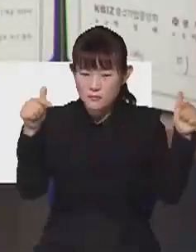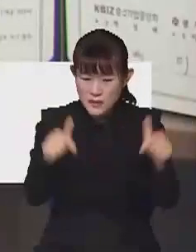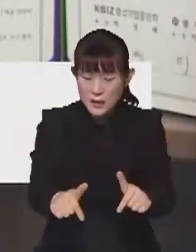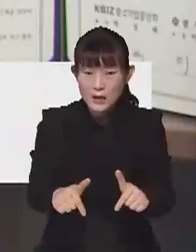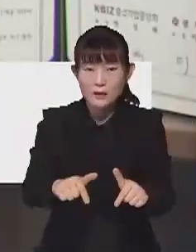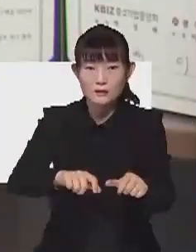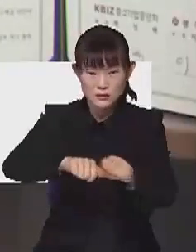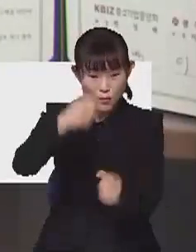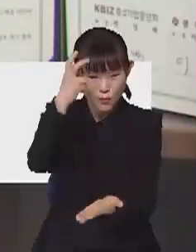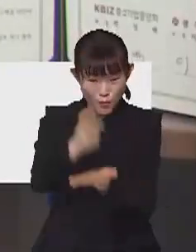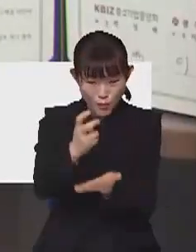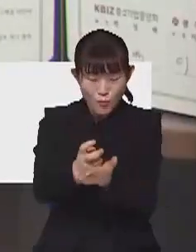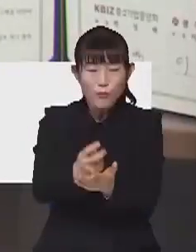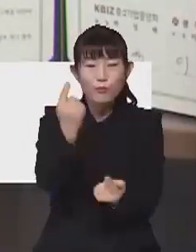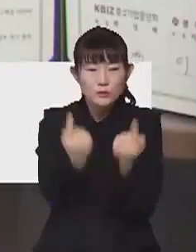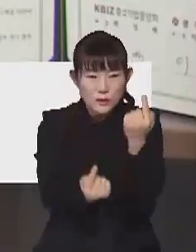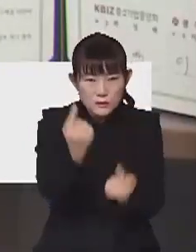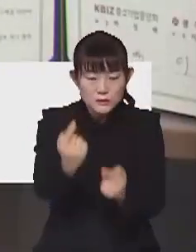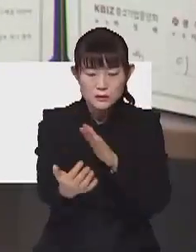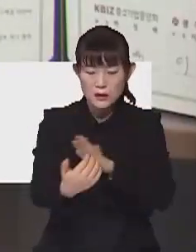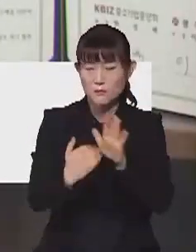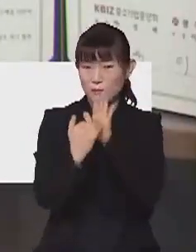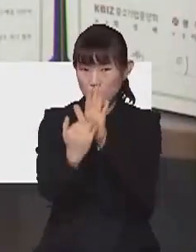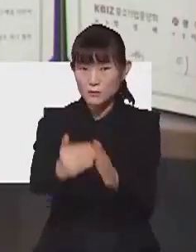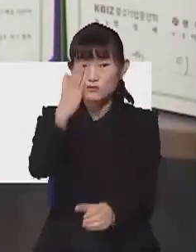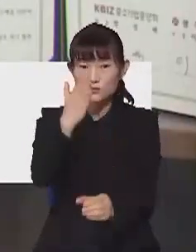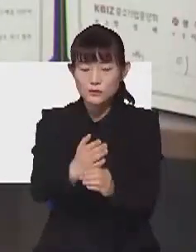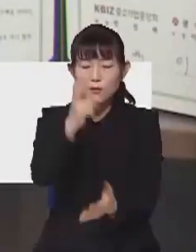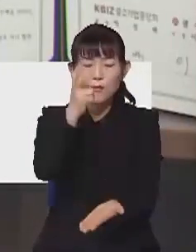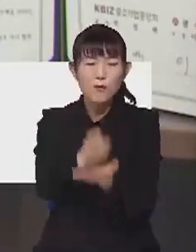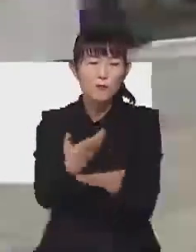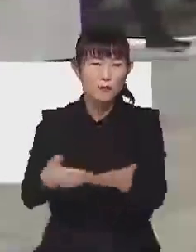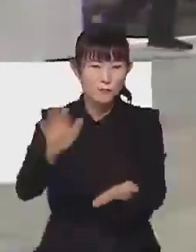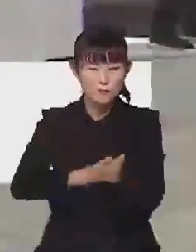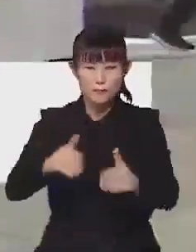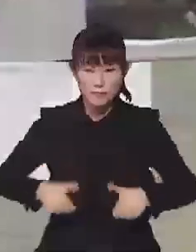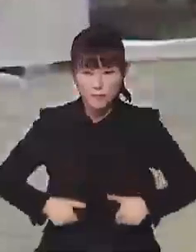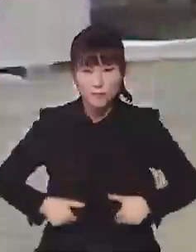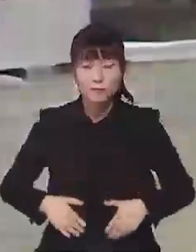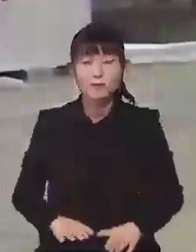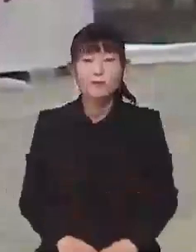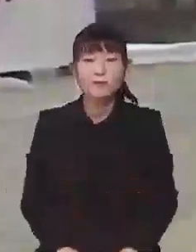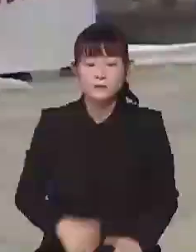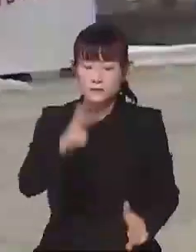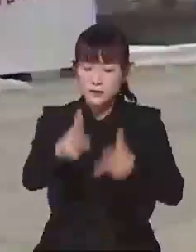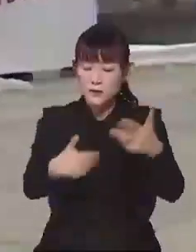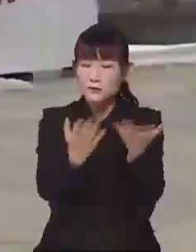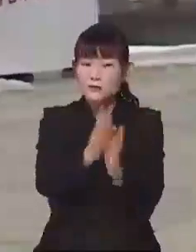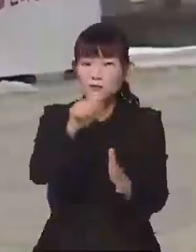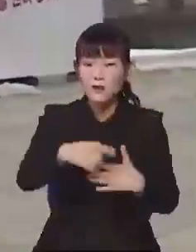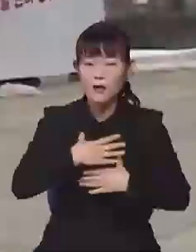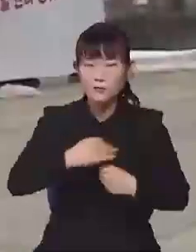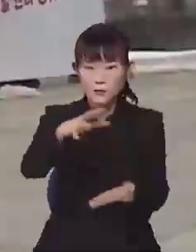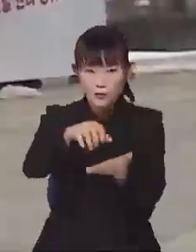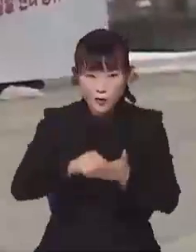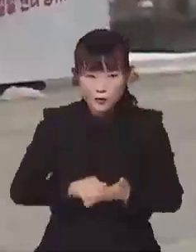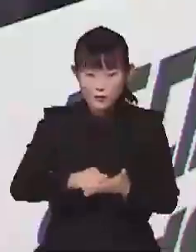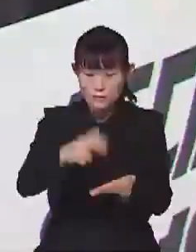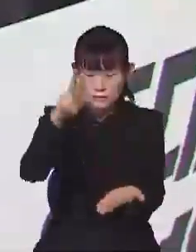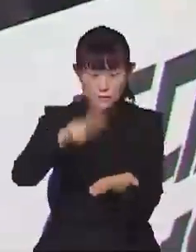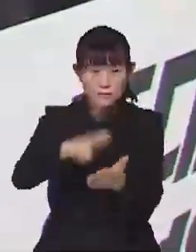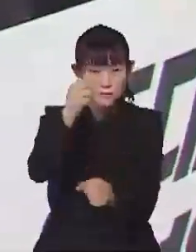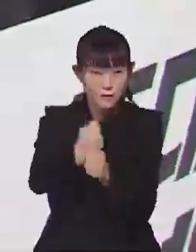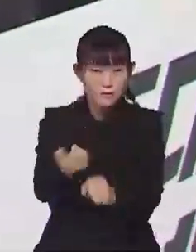처벌보다는 예방 중심으로 법 개정이 이루어져야 된다. 산업 현장의 안전을 확보하겠다며